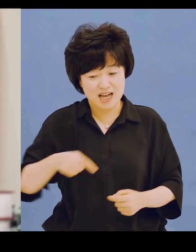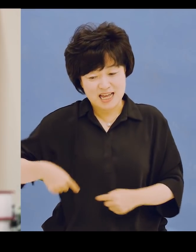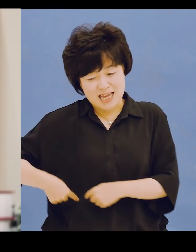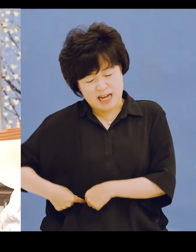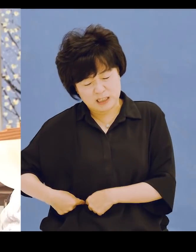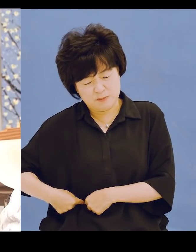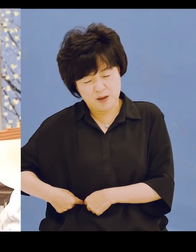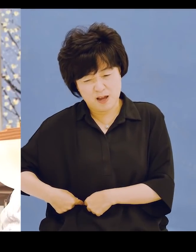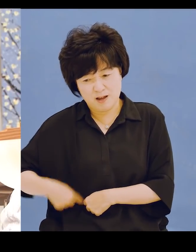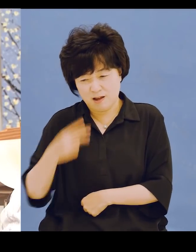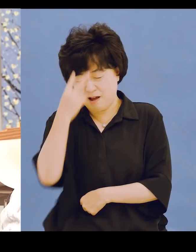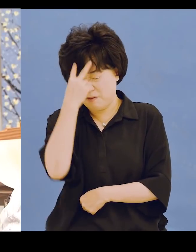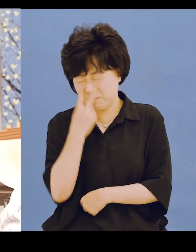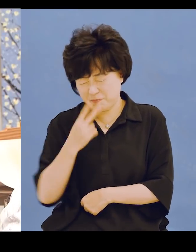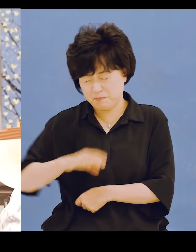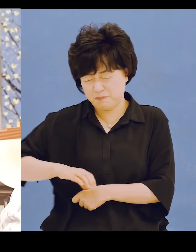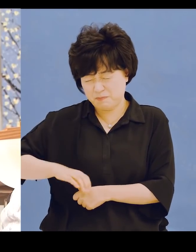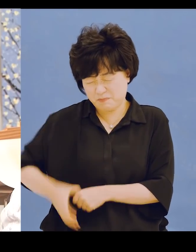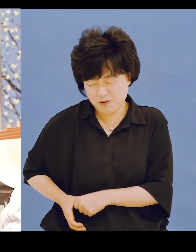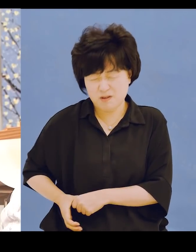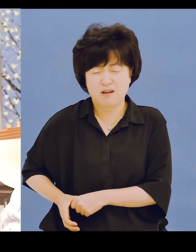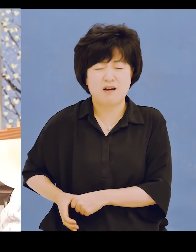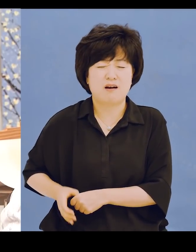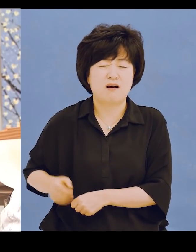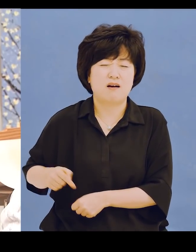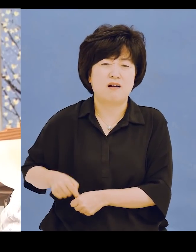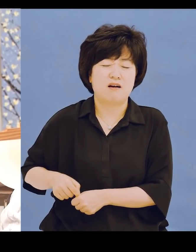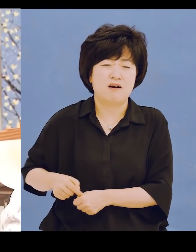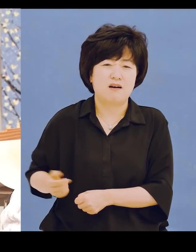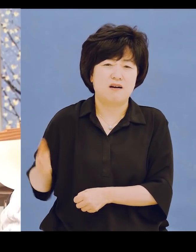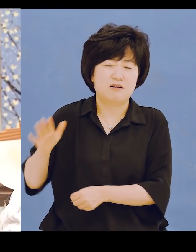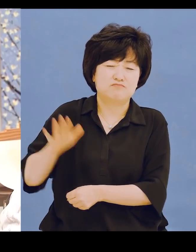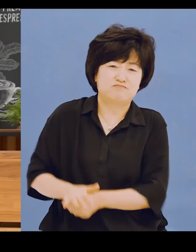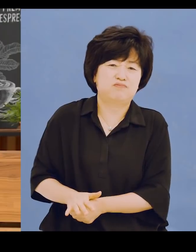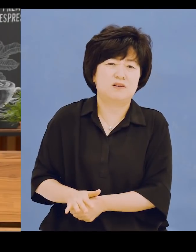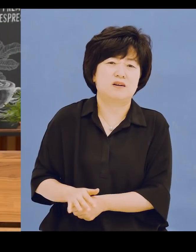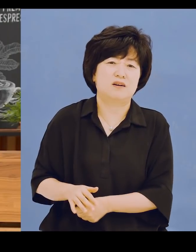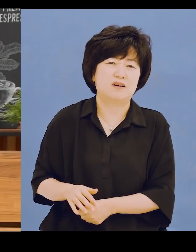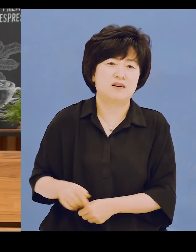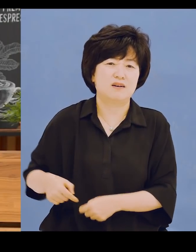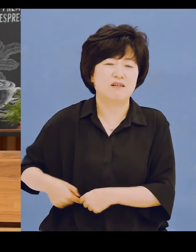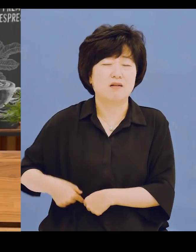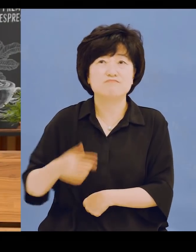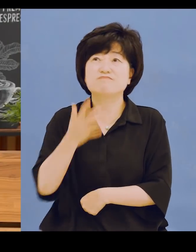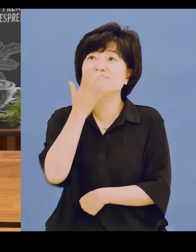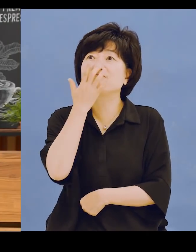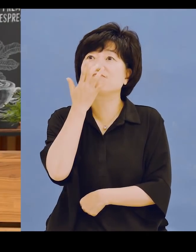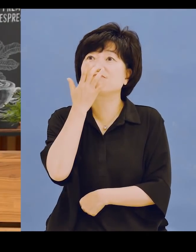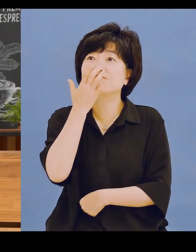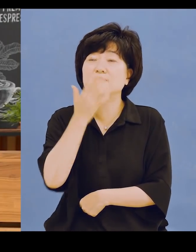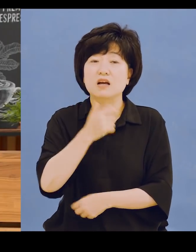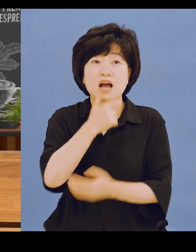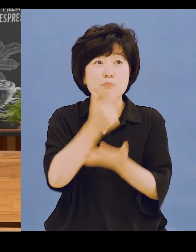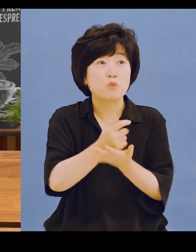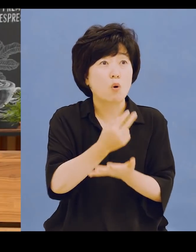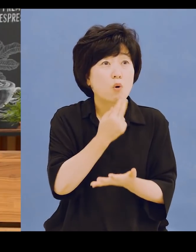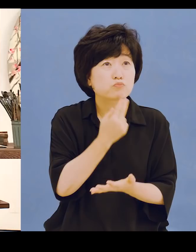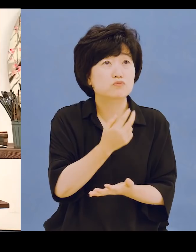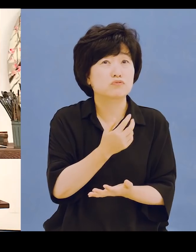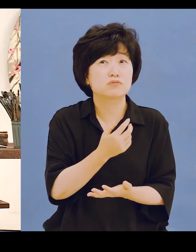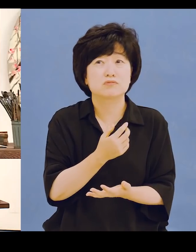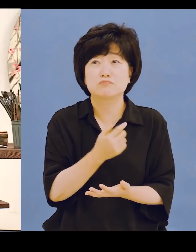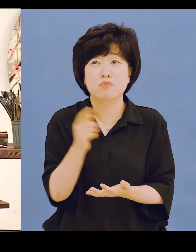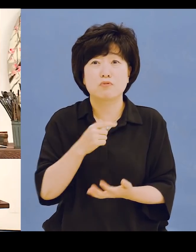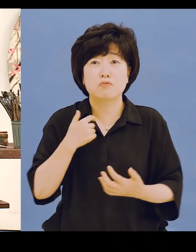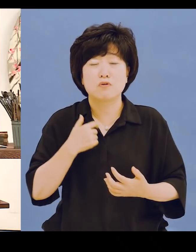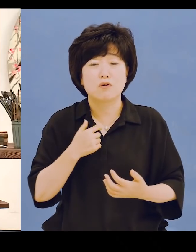쓰잖아요. 그렇죠. 얼마나 우리가 이런 부분에 있어서 그냥 무뎌져 있는가. 네? 얼마나 감동하지 못하고 무뎌져 있는가.